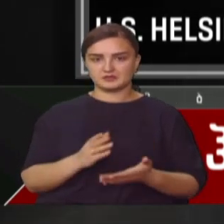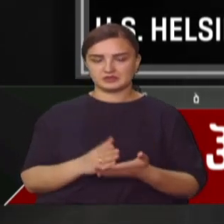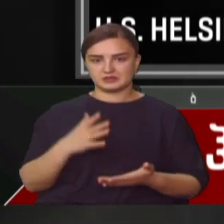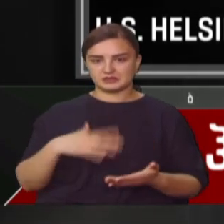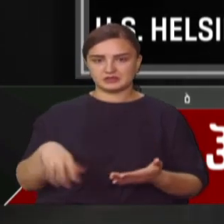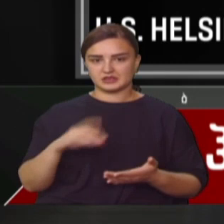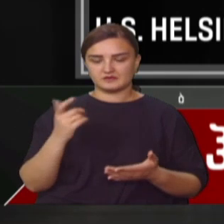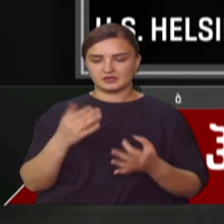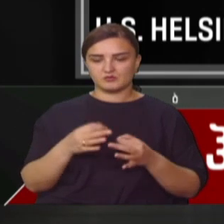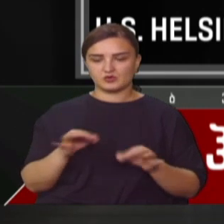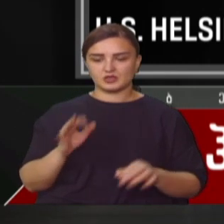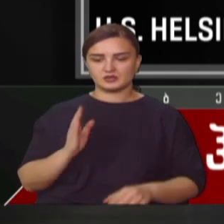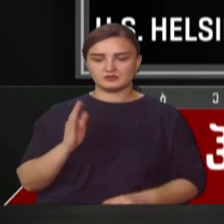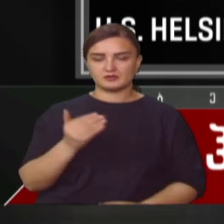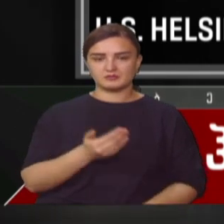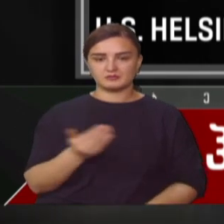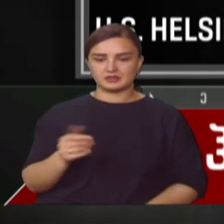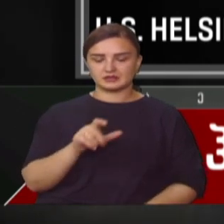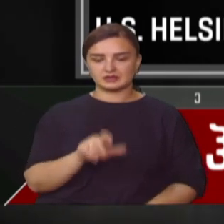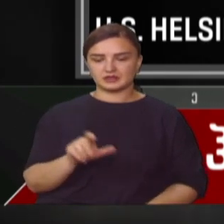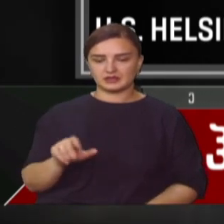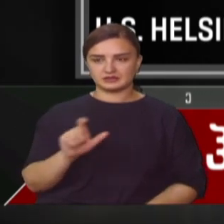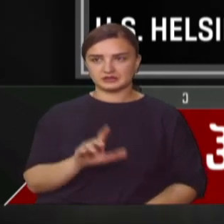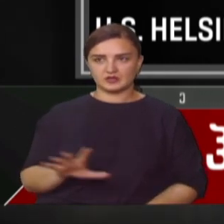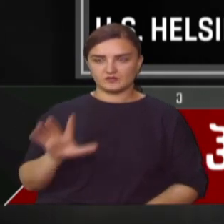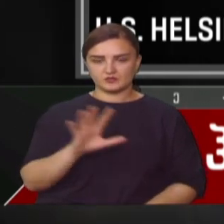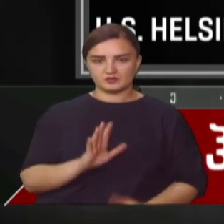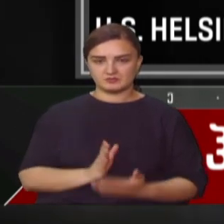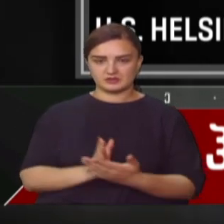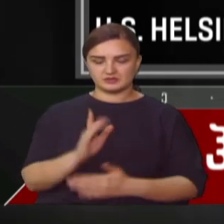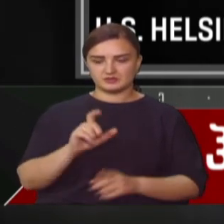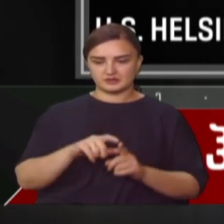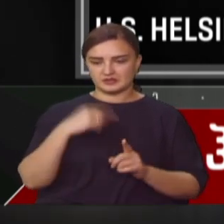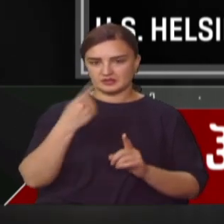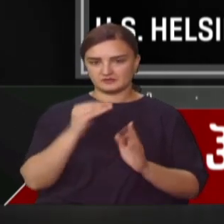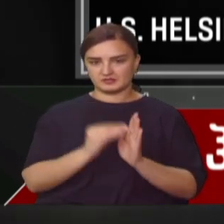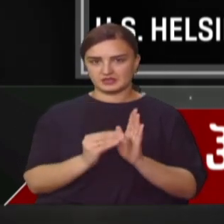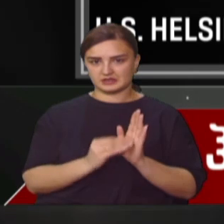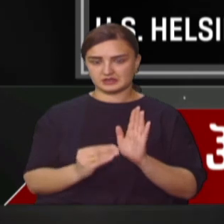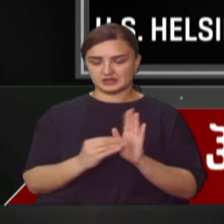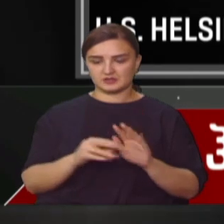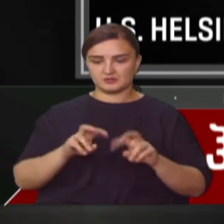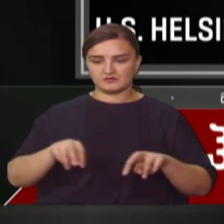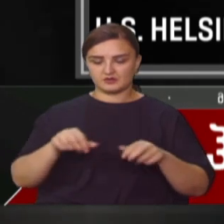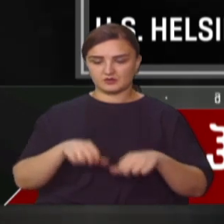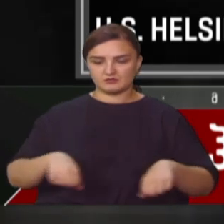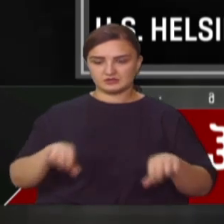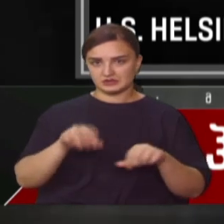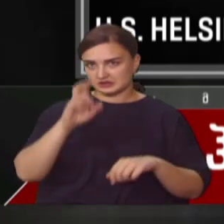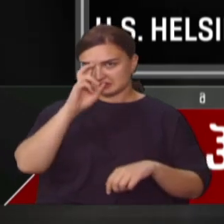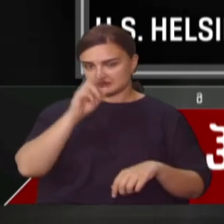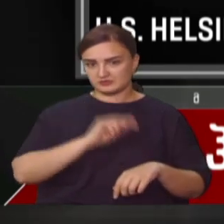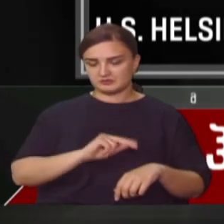საქართველოს დემოკრატიულ მომავალს და მათი ხალხის ევროატლანტიკურ მისწრაფებებს, ნათქვამია განცხადებაში. ჰელსინკის კომისია სახელმწიფო